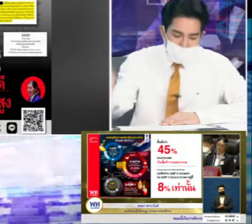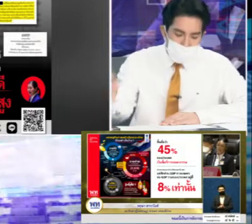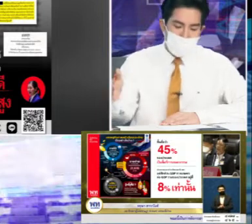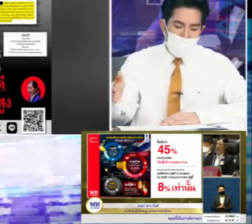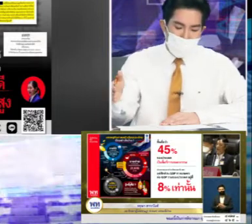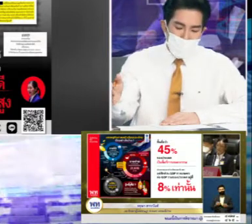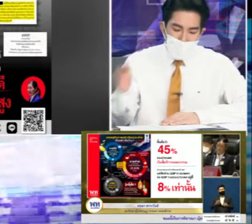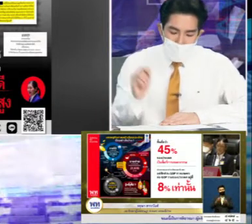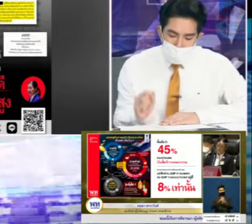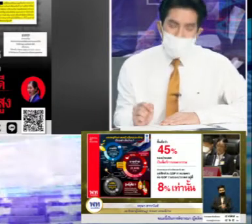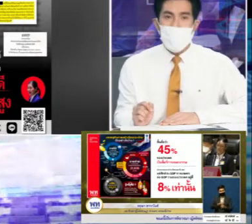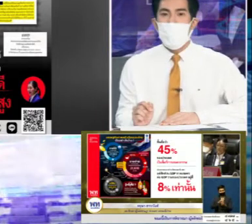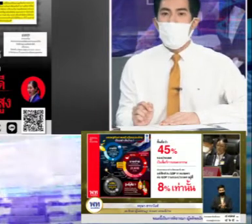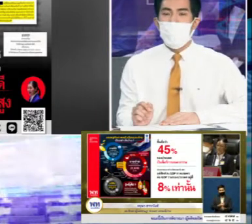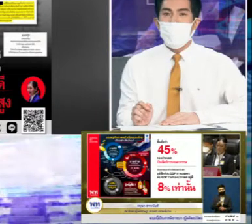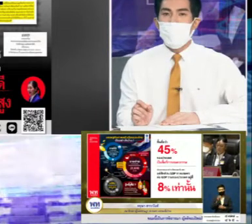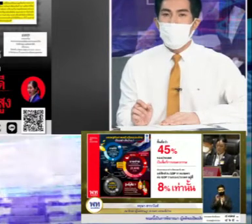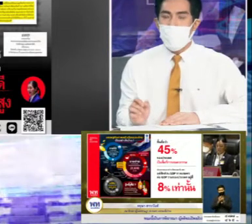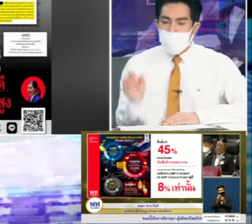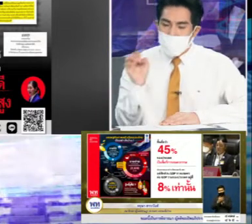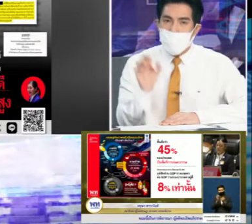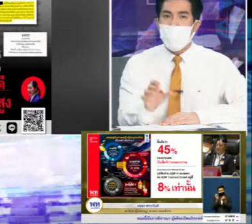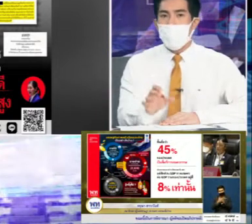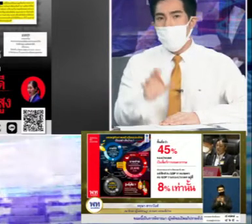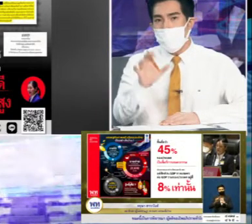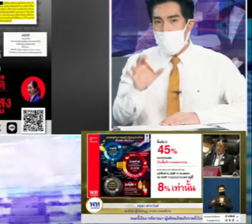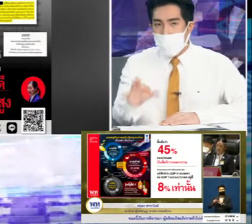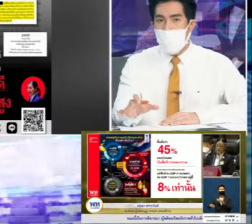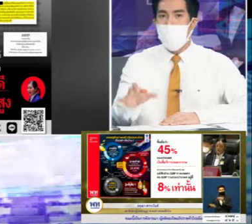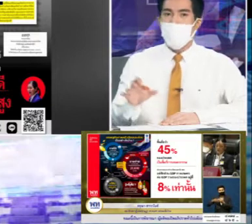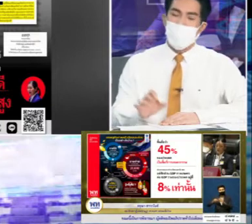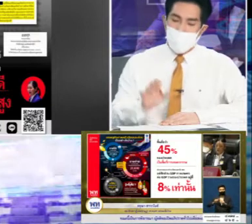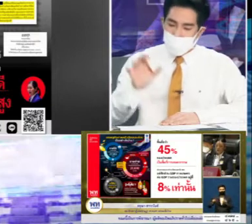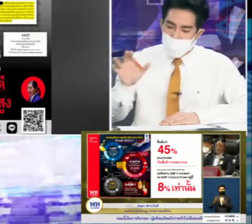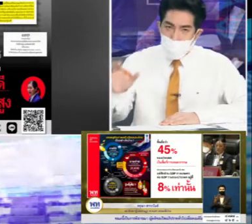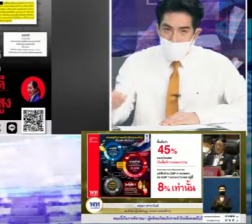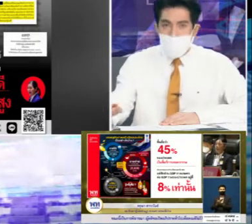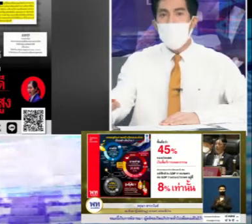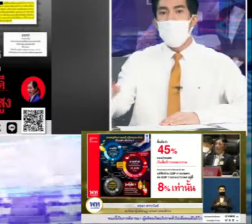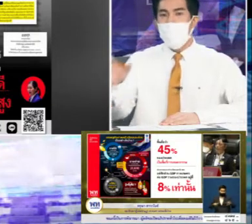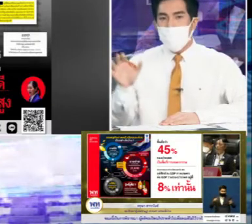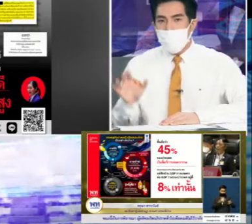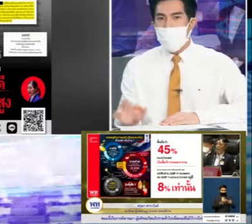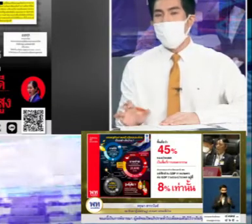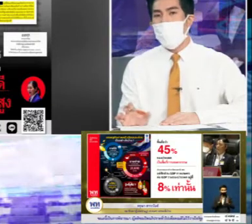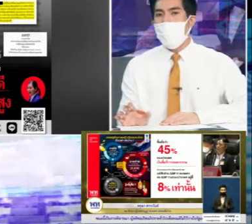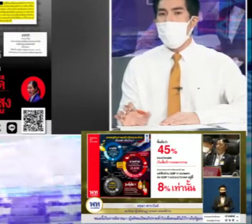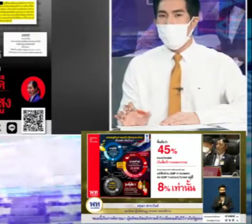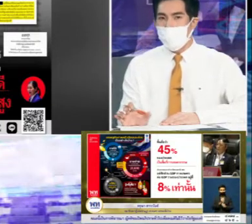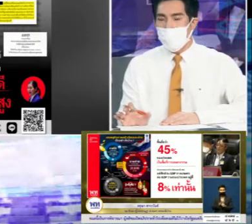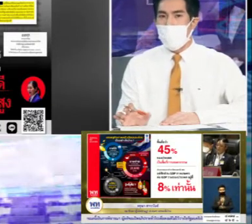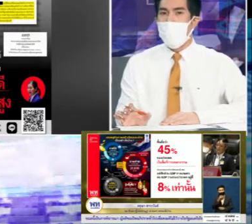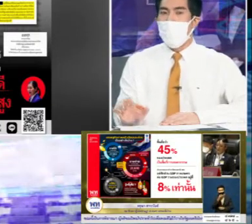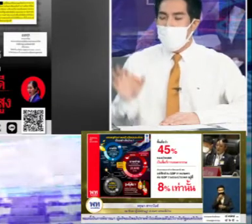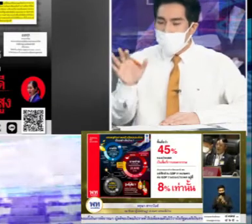ตามสิ่งที่สั่งไปแล้วเธอก็กล่าวหาว่าจริงๆแล้วเนี่ยมีหนังสือจากกระทรวงอุตสาหกรรมมีหนังสือจากกระทรวงพาณิชย์มีหนังสือจากสำนักงานอัย